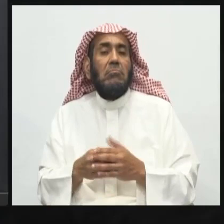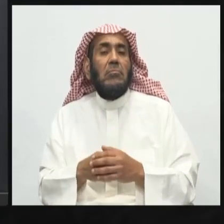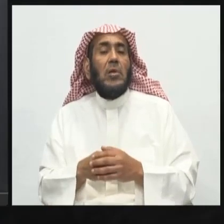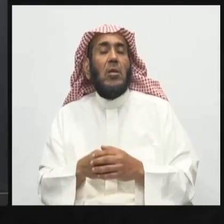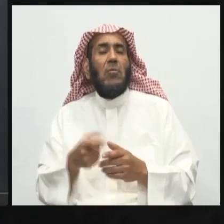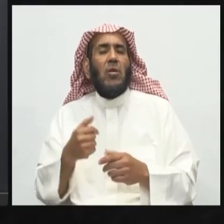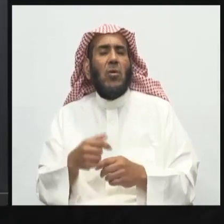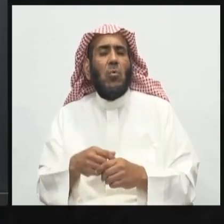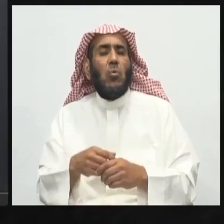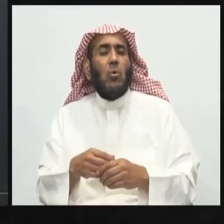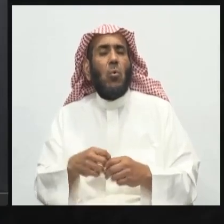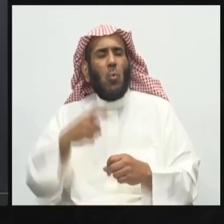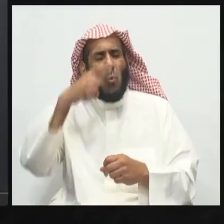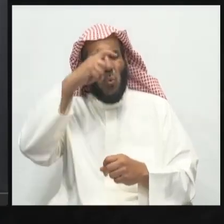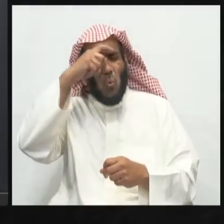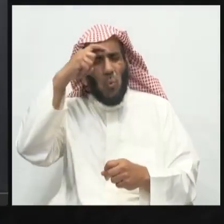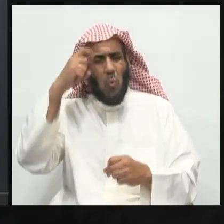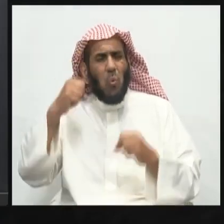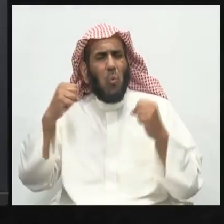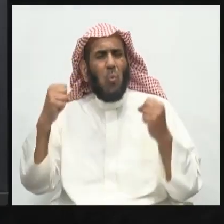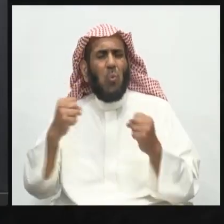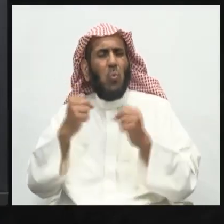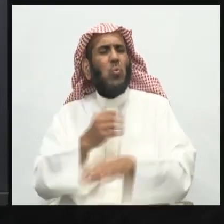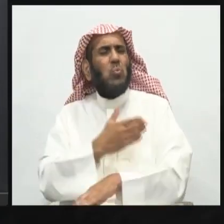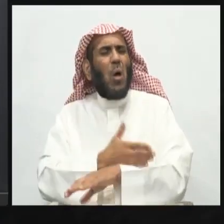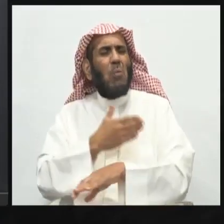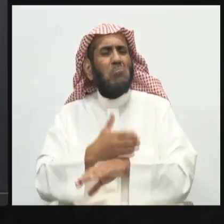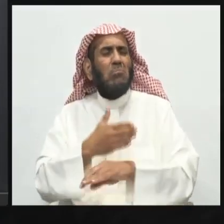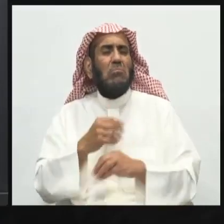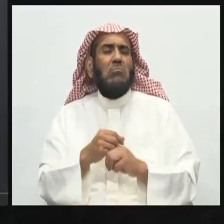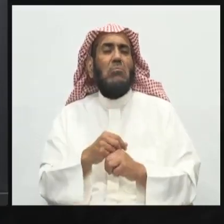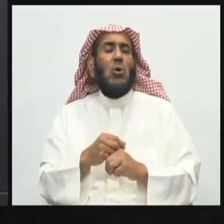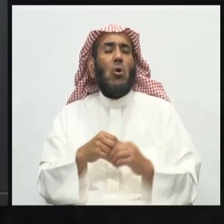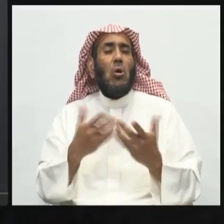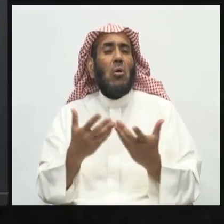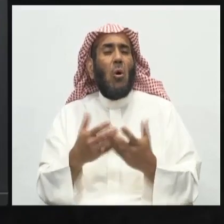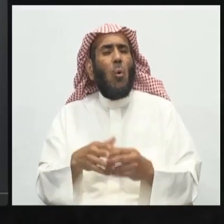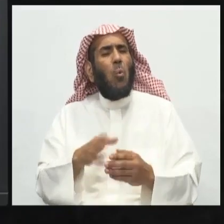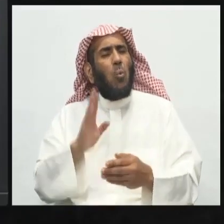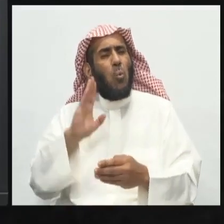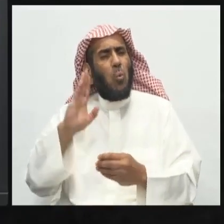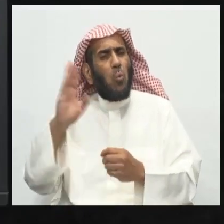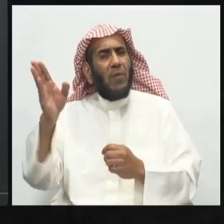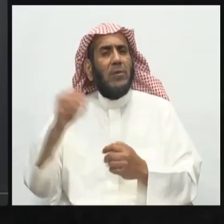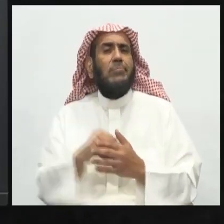فانهم قد اجتهدوا واخذ من التعب جراء هذا